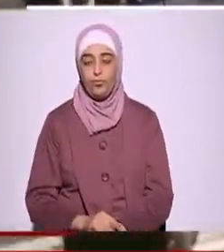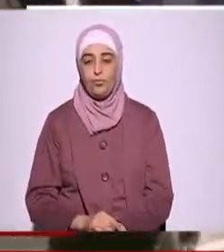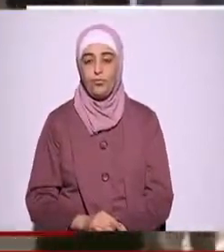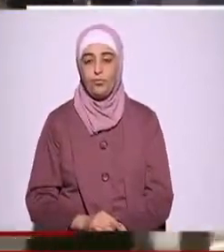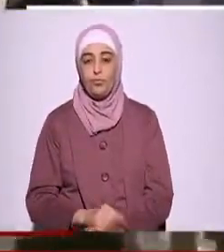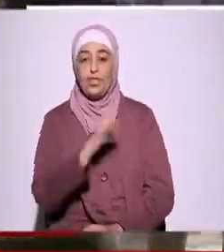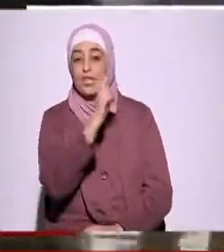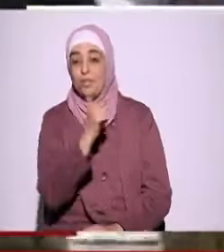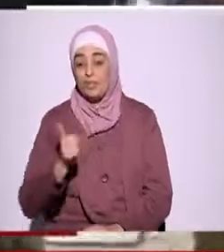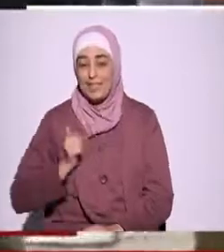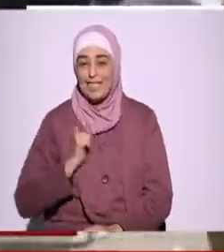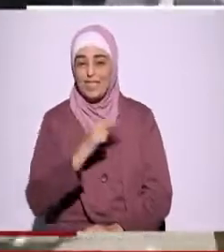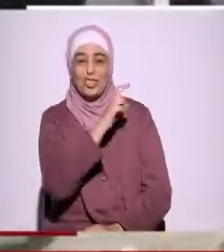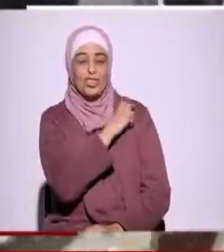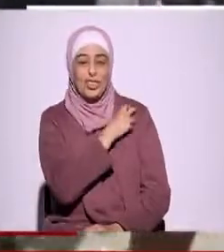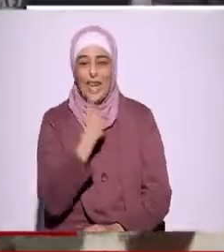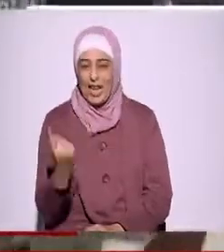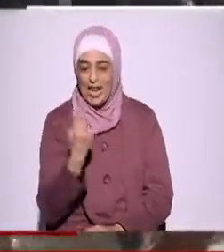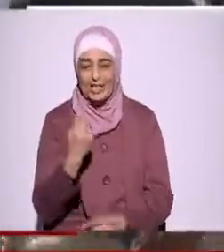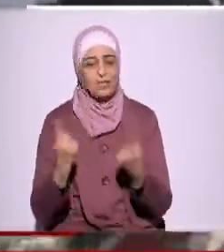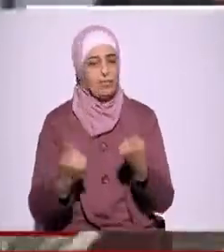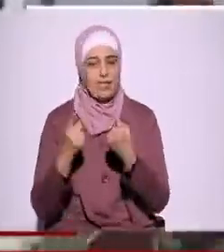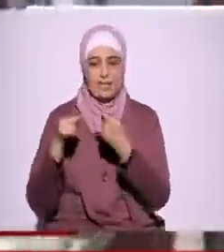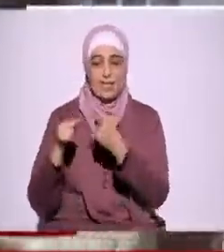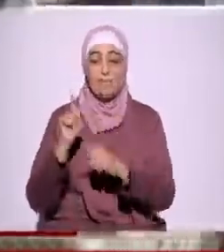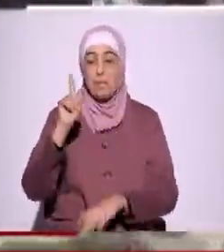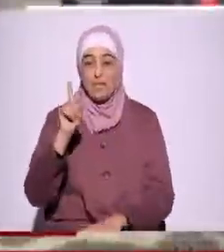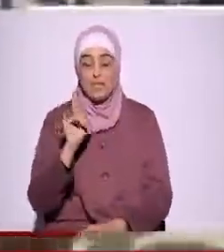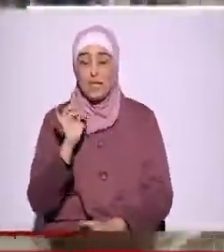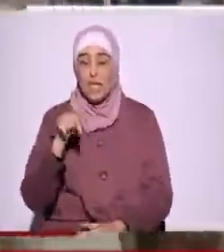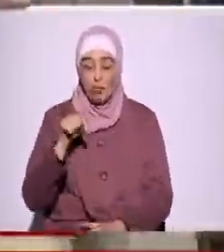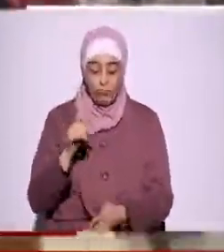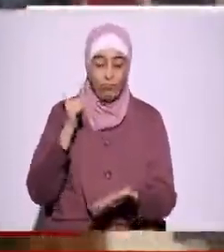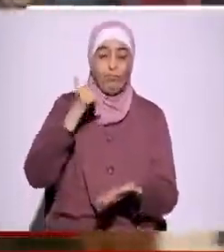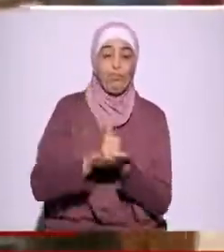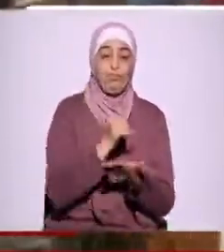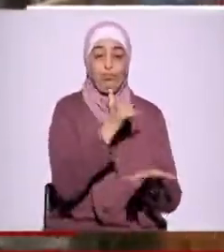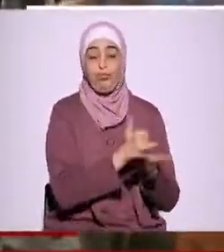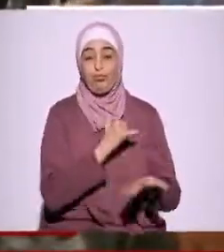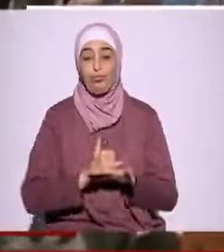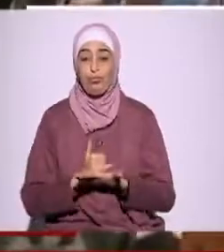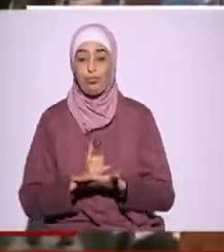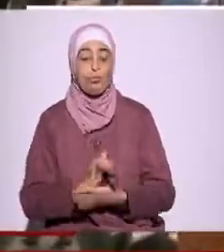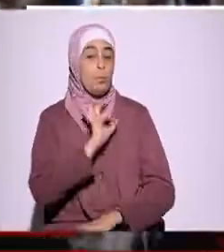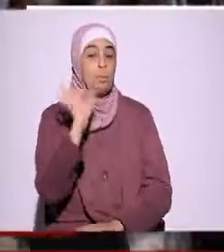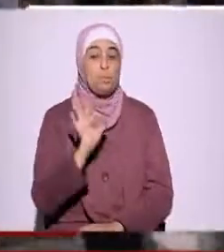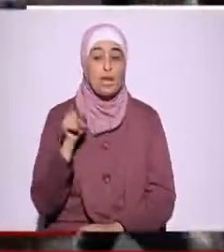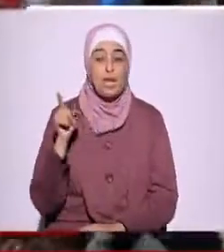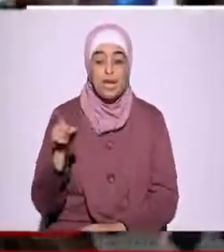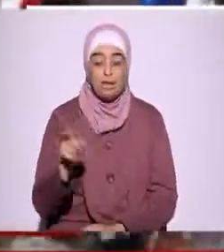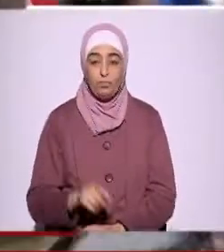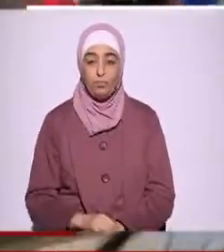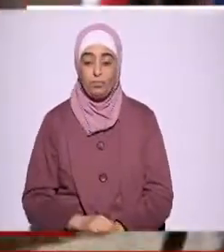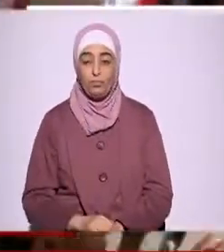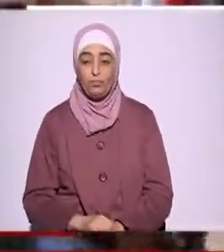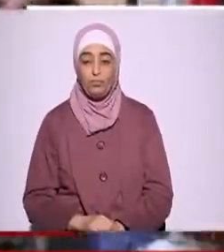هي رتب بتاع الشرفاء، ولكن الذين يتقلدون الآن، الذين يتواجدون الآن على